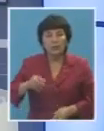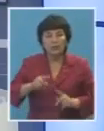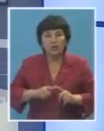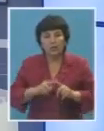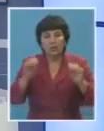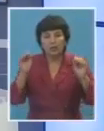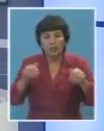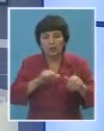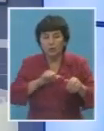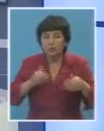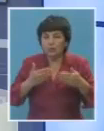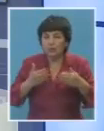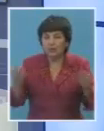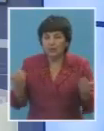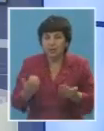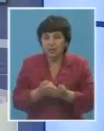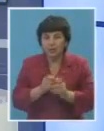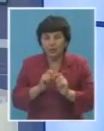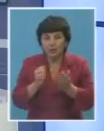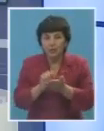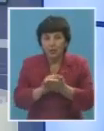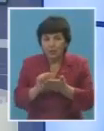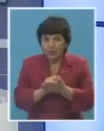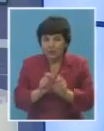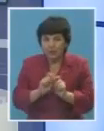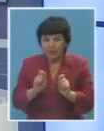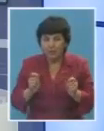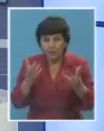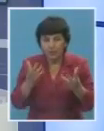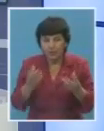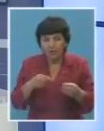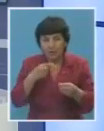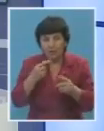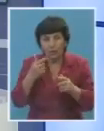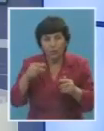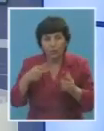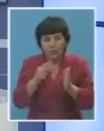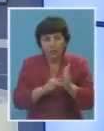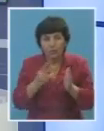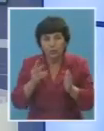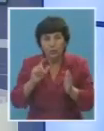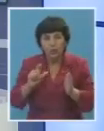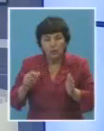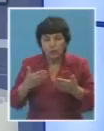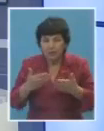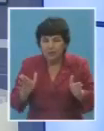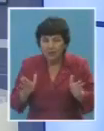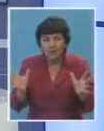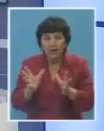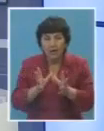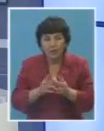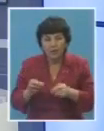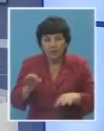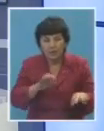техникалық колледжі өз түлектеріне салтанатты түрде диплом табыстады. Биылғы жылы аталған оқу орнын 84 студент тәмамдады. Айтулы шараға